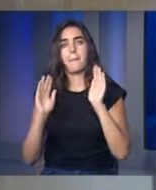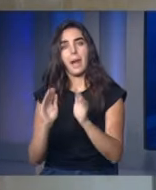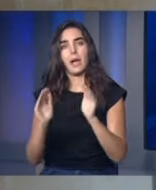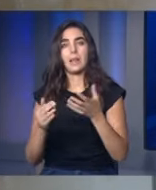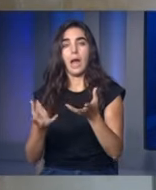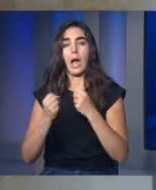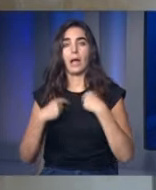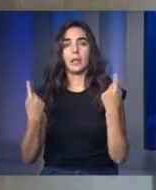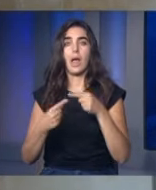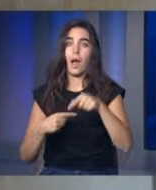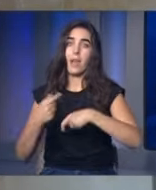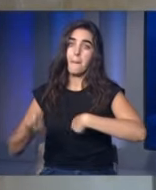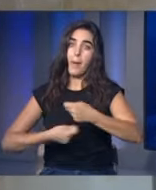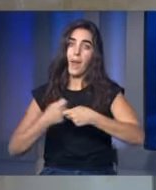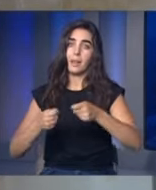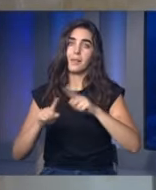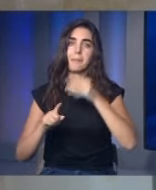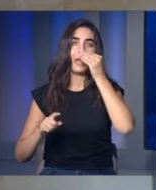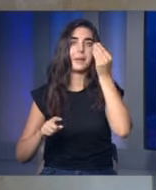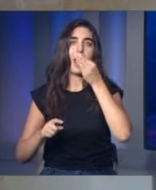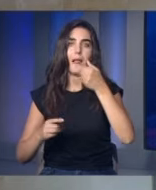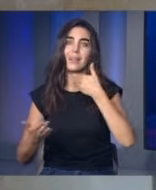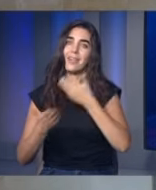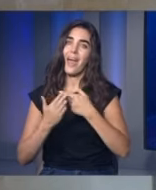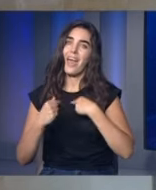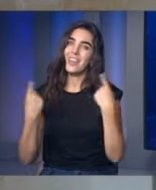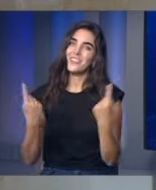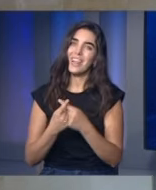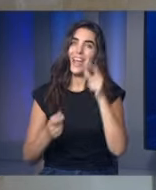مناظر الانتباه بإشراف وتنسيق صالح بركات،